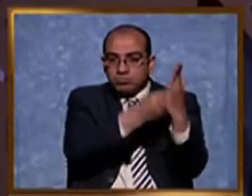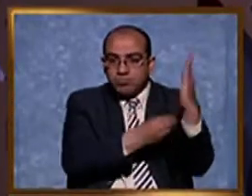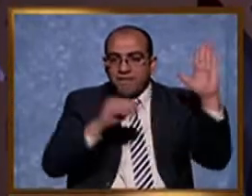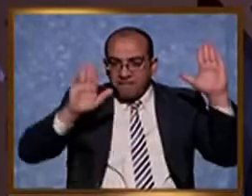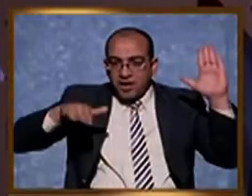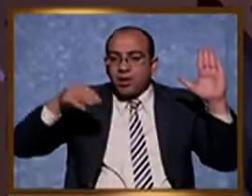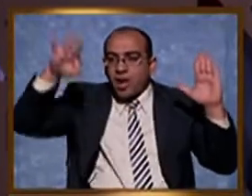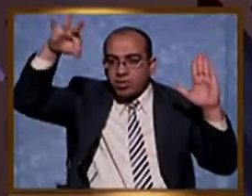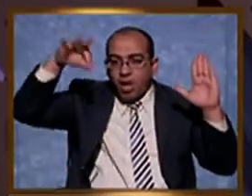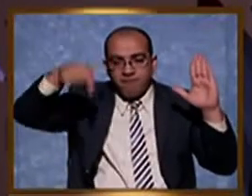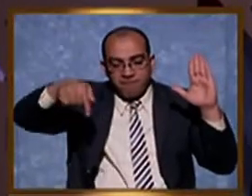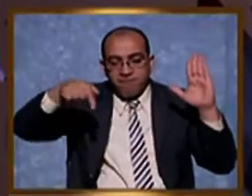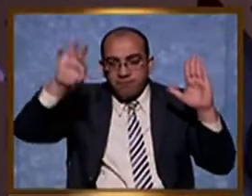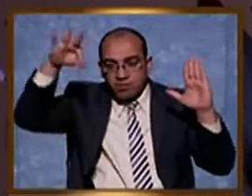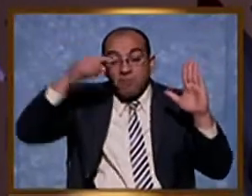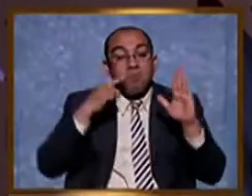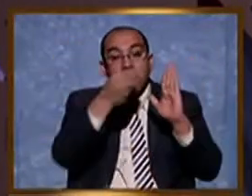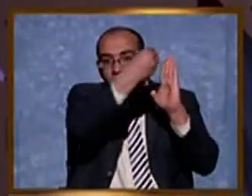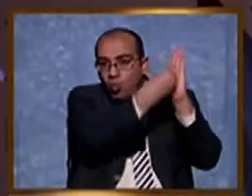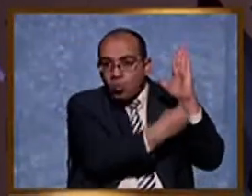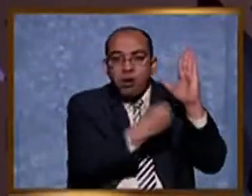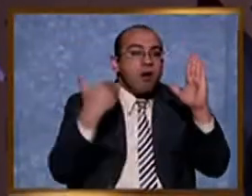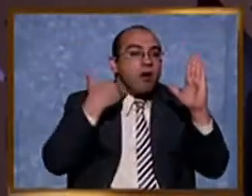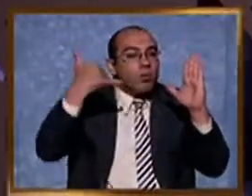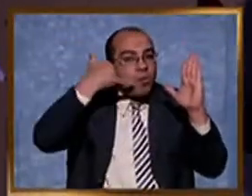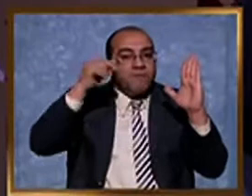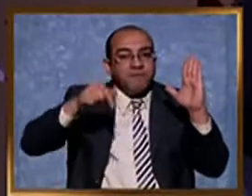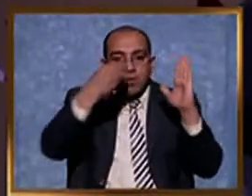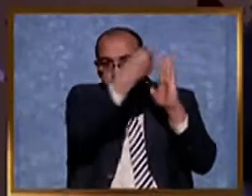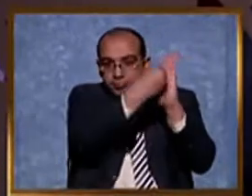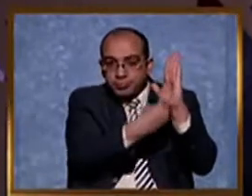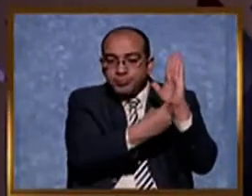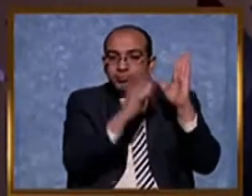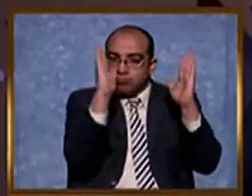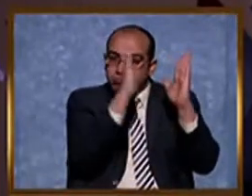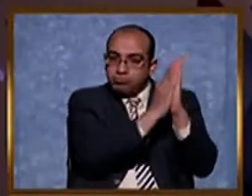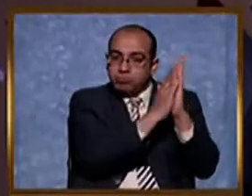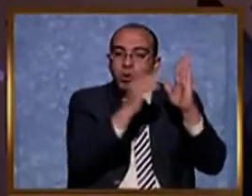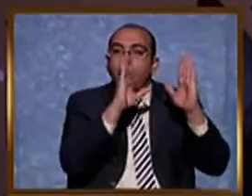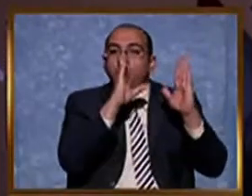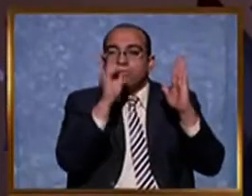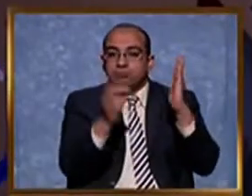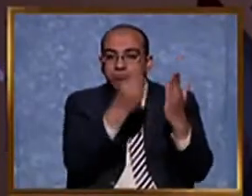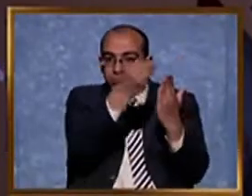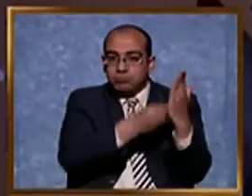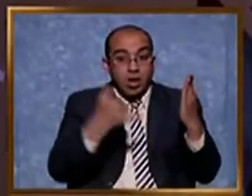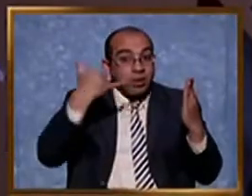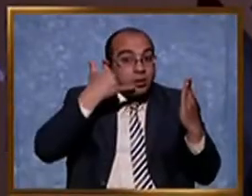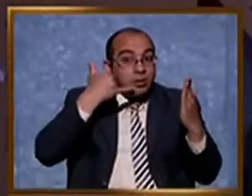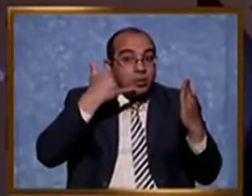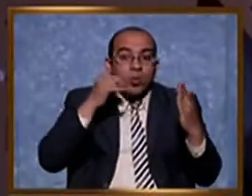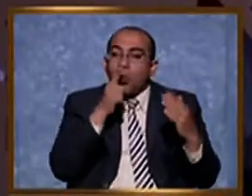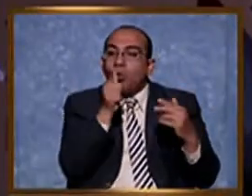وجدت قطعه من ذهب واحط فيها رقم تليفوني واحطها جنب الراجل البقال ولما حد يتصل بيا